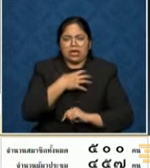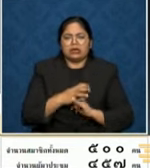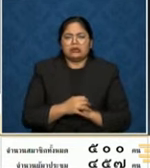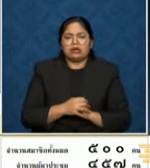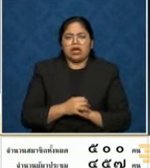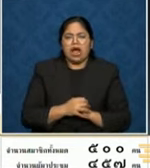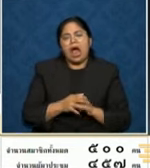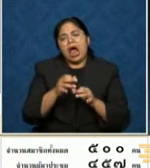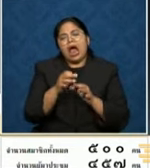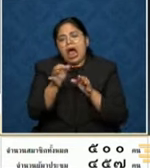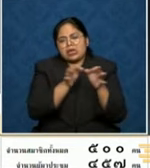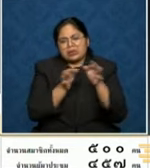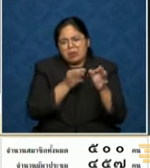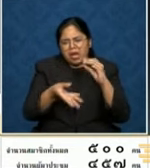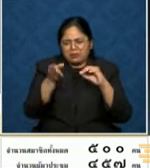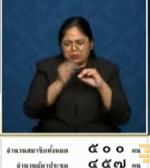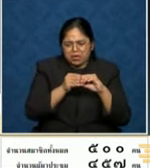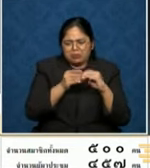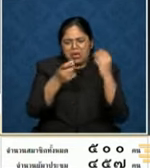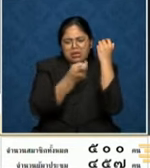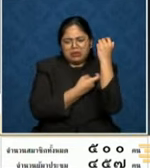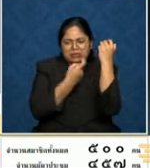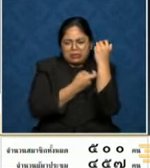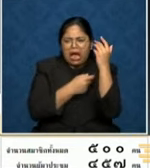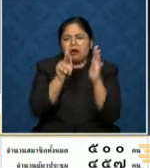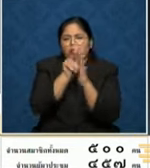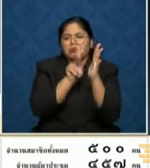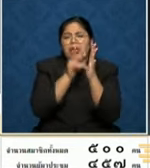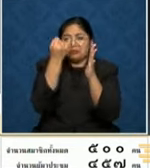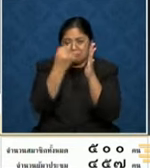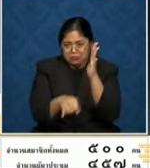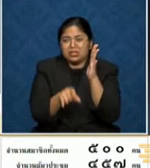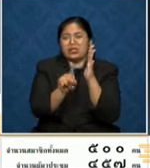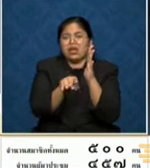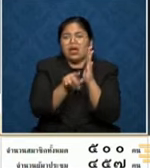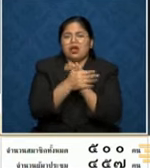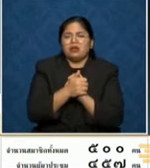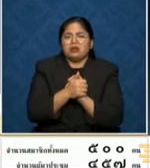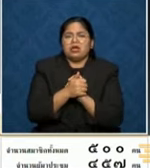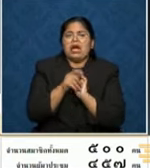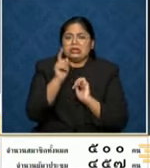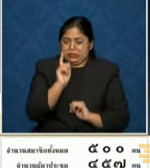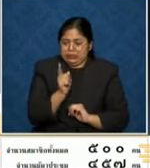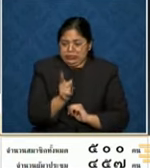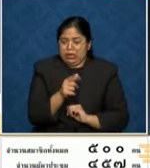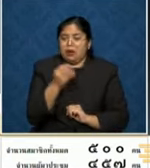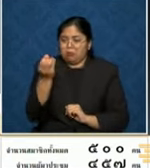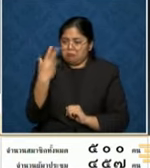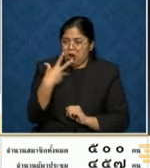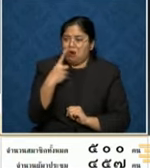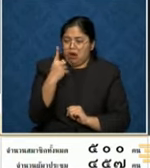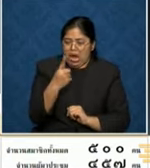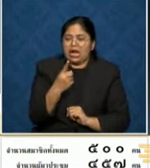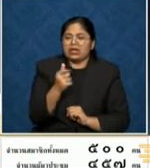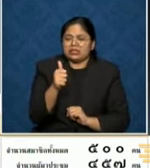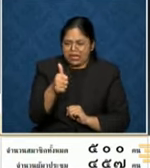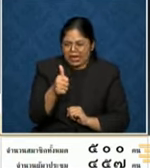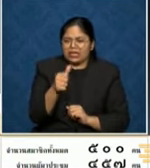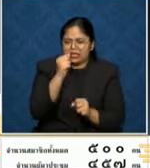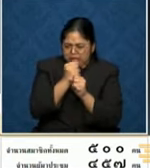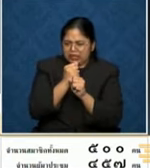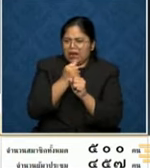ชี้ให้เห็นถึงประเด็นก็คือปัญหาของเรื่องยางเถื่อนค่ะแน่นอนว่าท่านธรรมนัสอาจจะสามารถเคลมผลงานในส่วนนี้ได้แต่การ